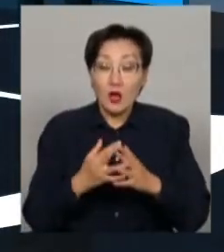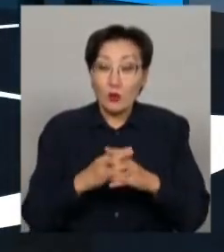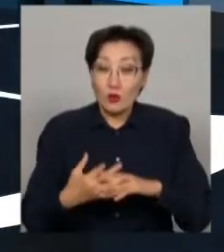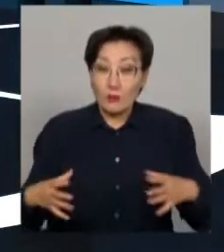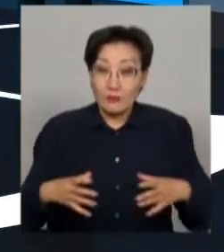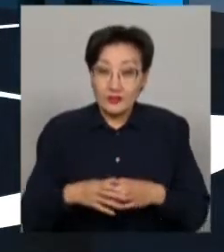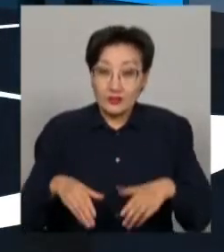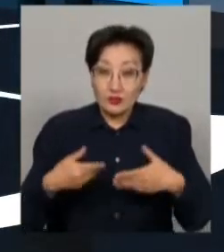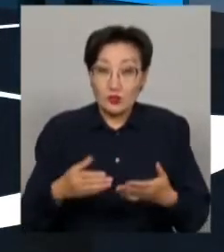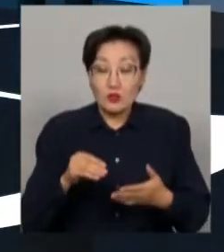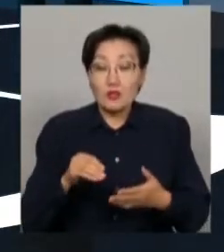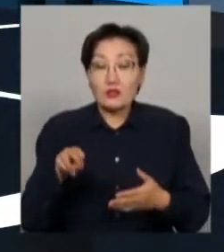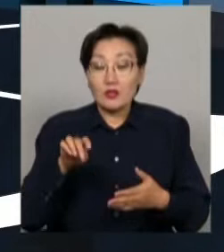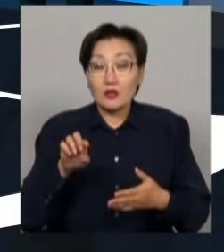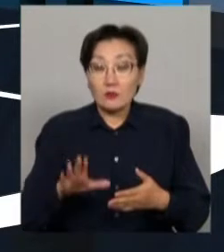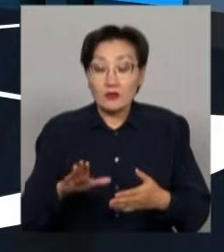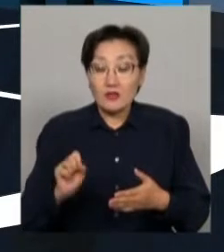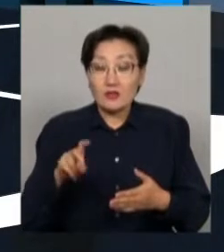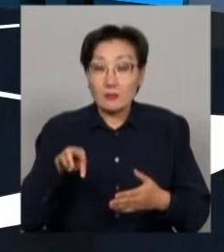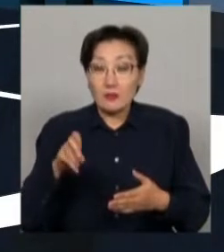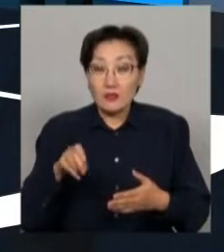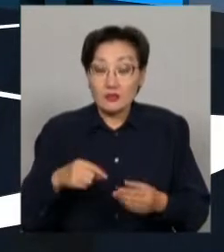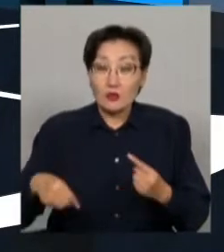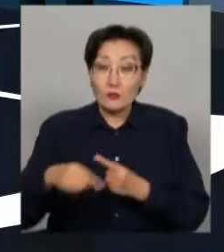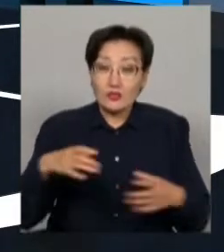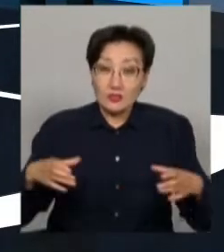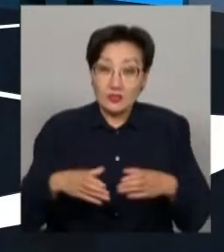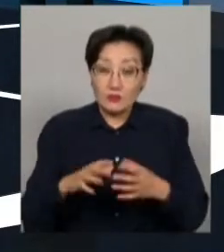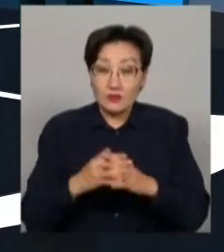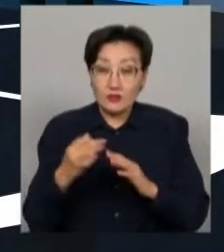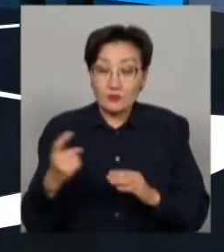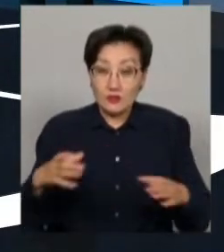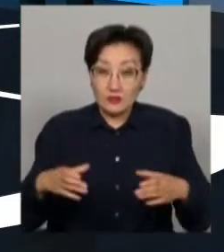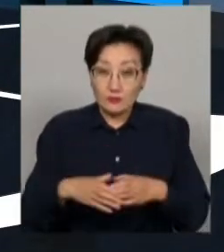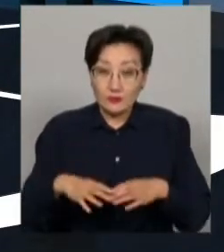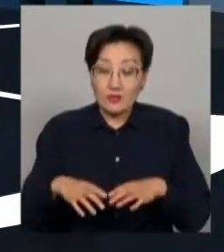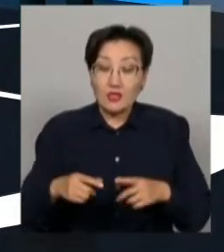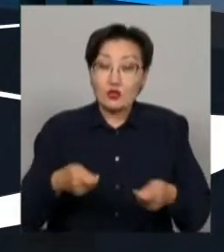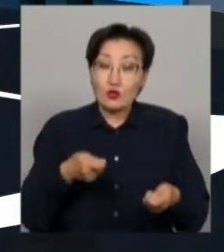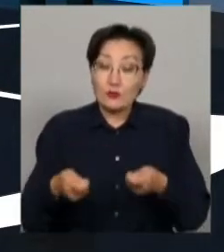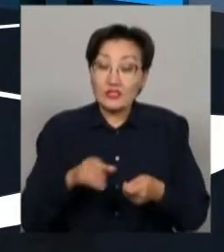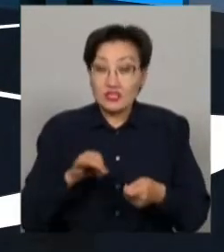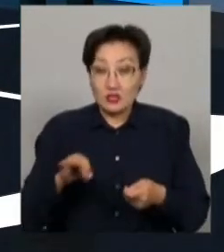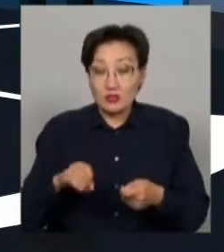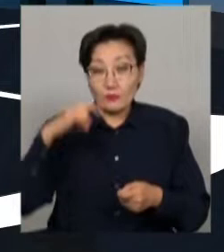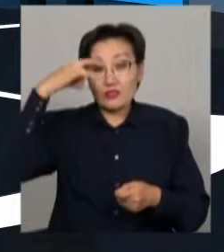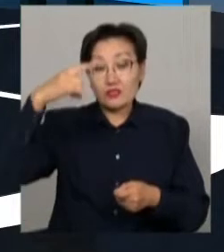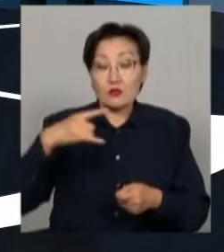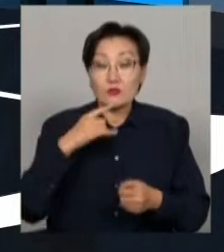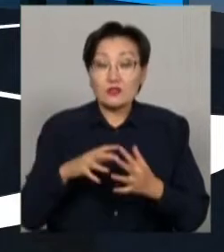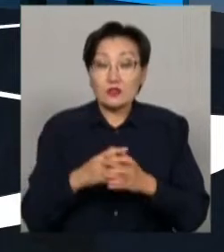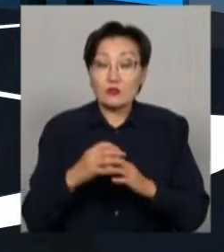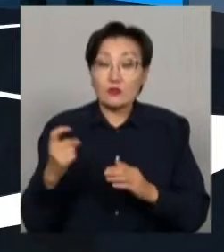партиясы ұсынған еді. Жигули Дайрабаев, Атамекен ұлттық кәсіпкерлік палатасы агроөнеркәсіптік кешен комитетінің төрағасы және Қазақстан